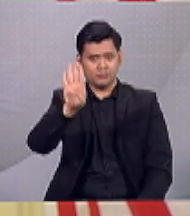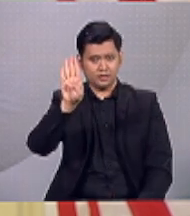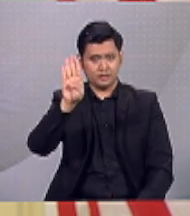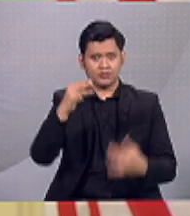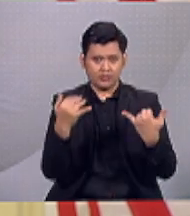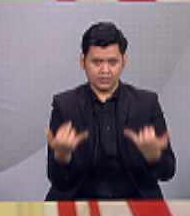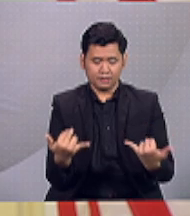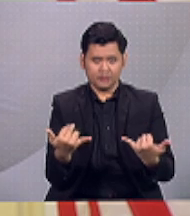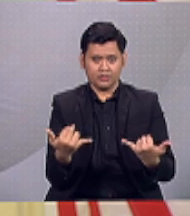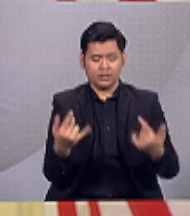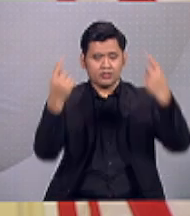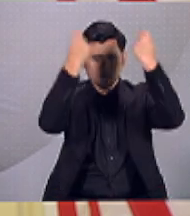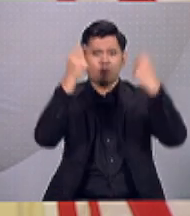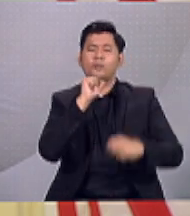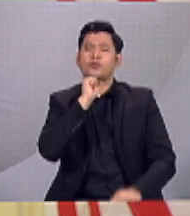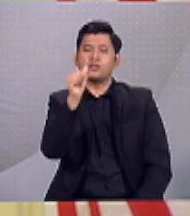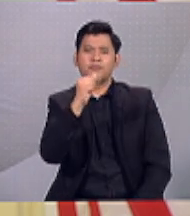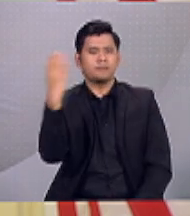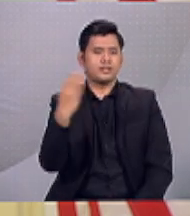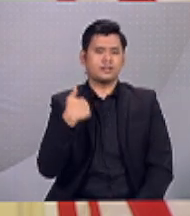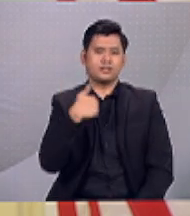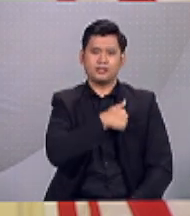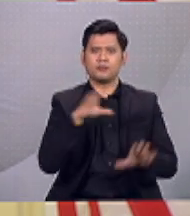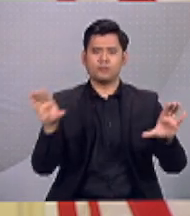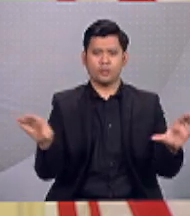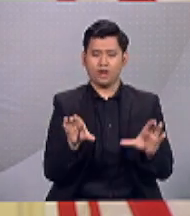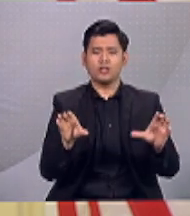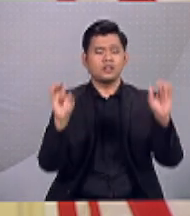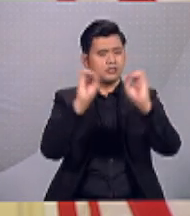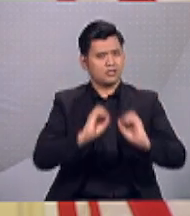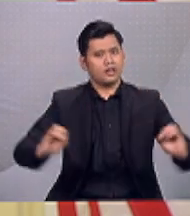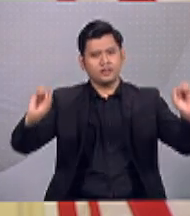seperti kebiasaan yang kita buat. Tidak ada